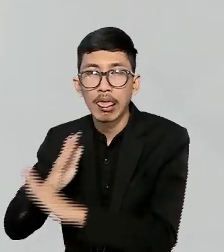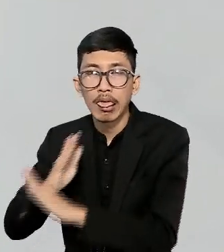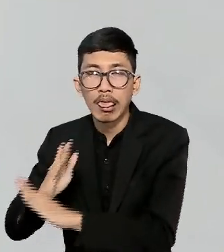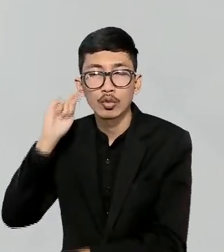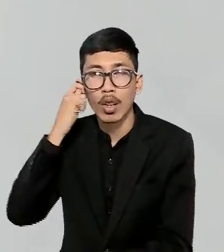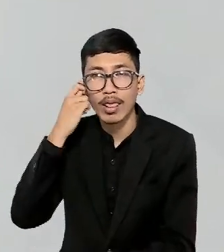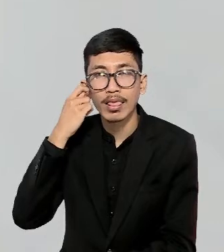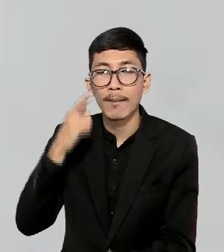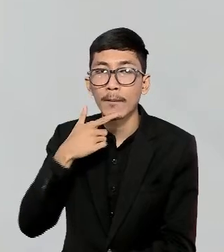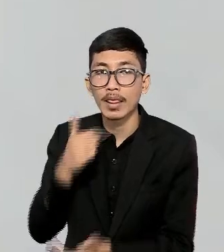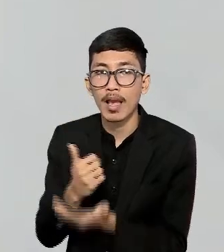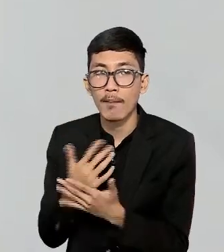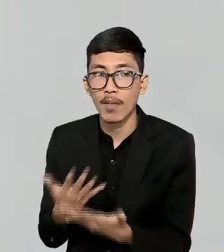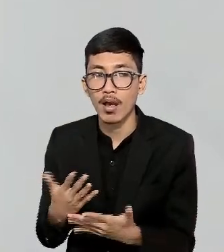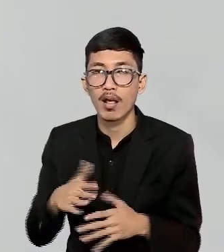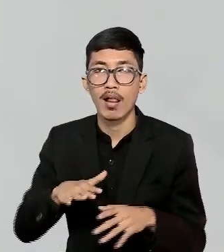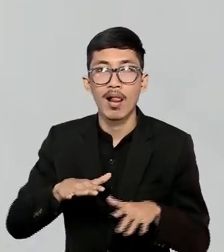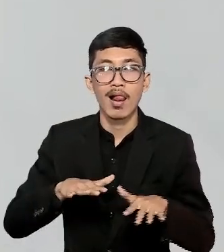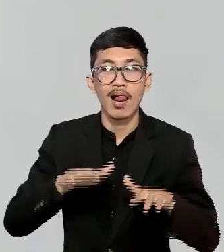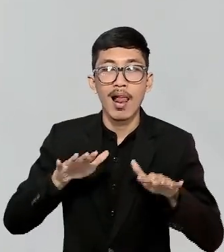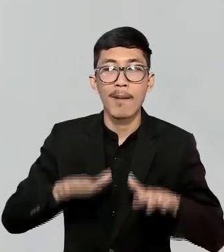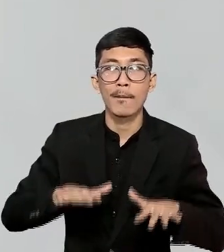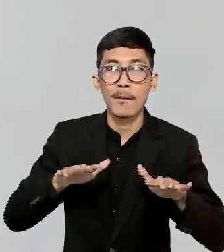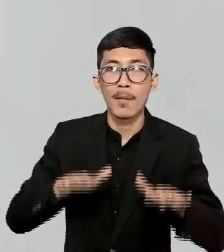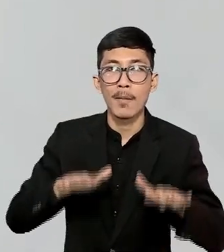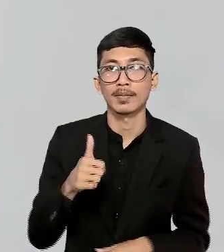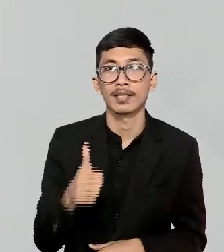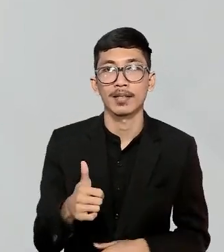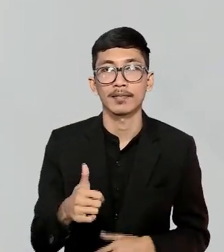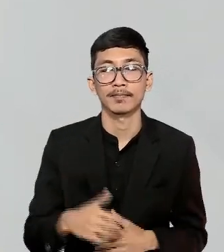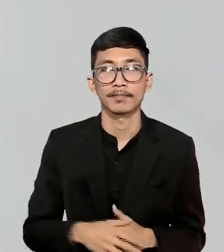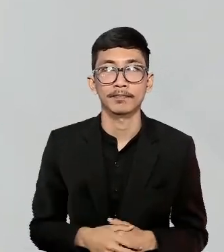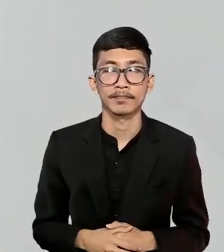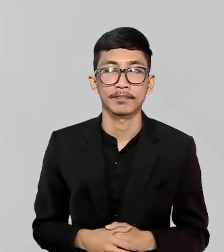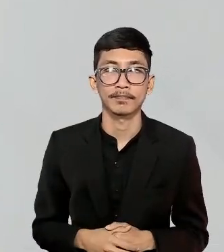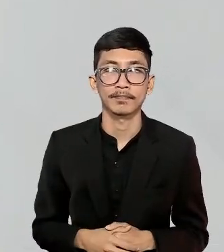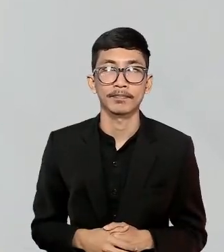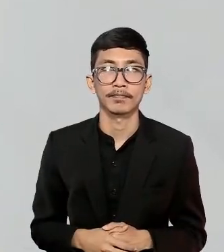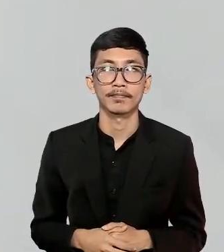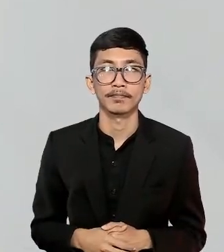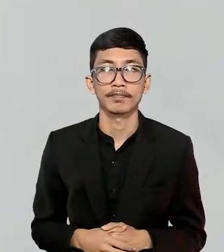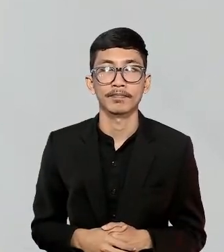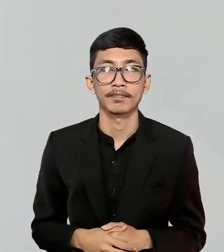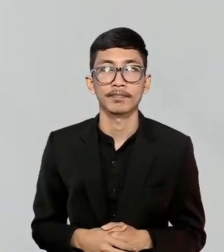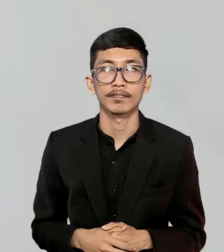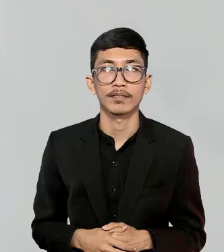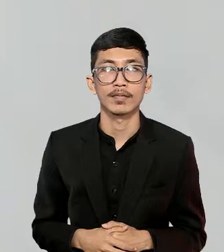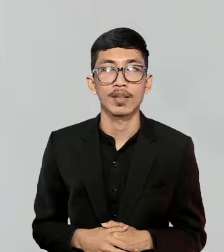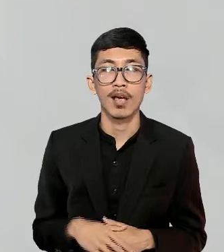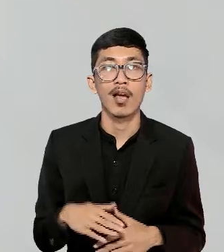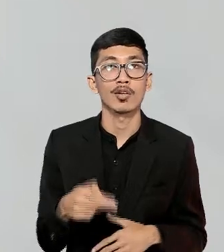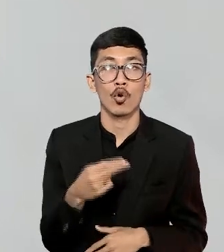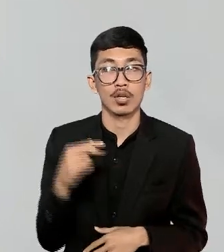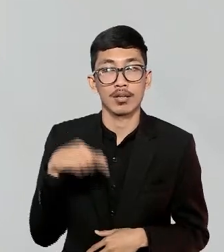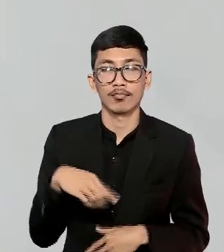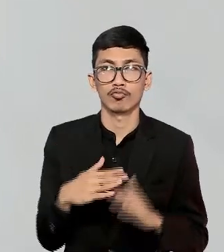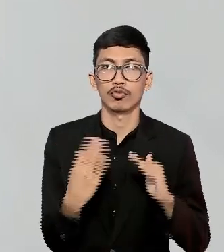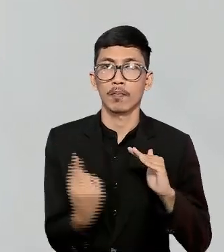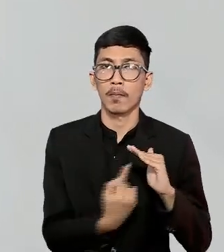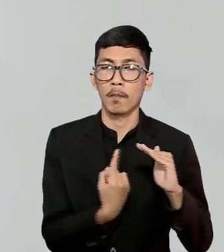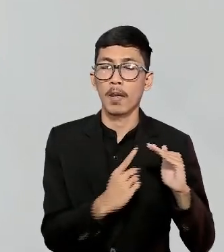berupaya memperlambat langkah antisipasi yang dapat kita lakukan pada prinsipnya sudah mulai di Indonesia selain karantina tadi oleh